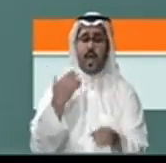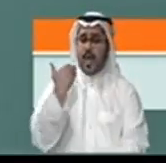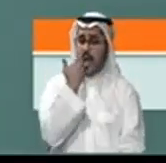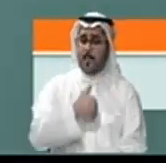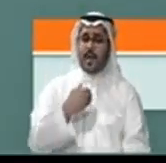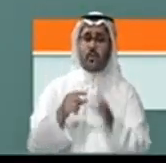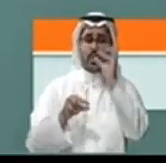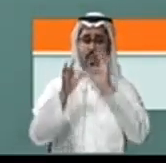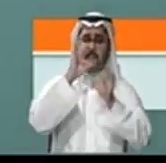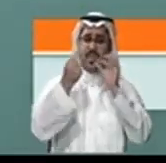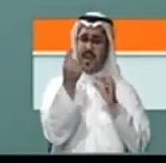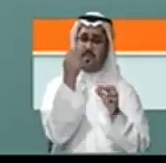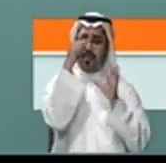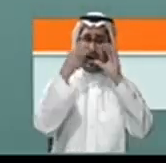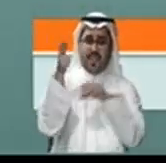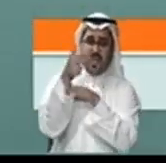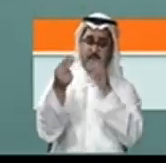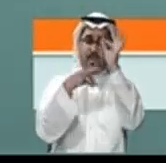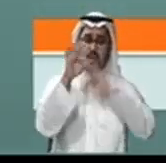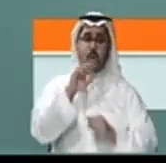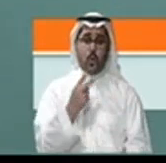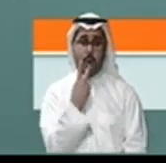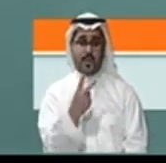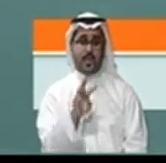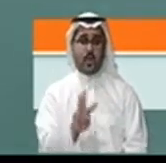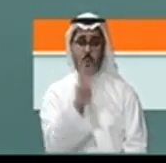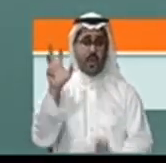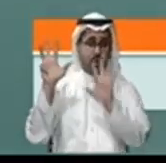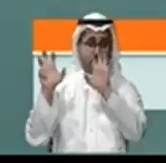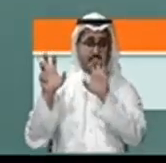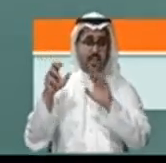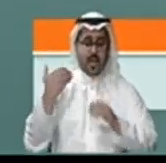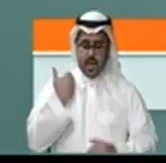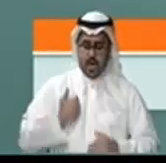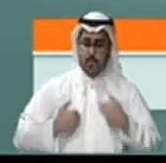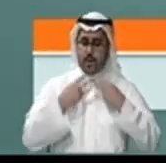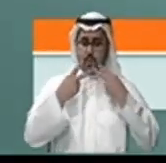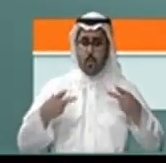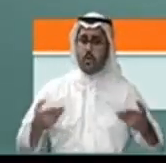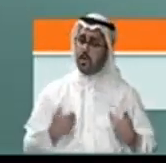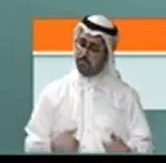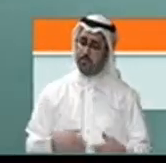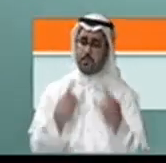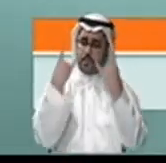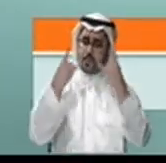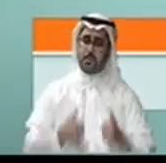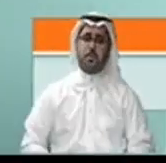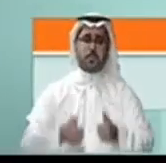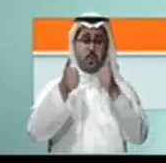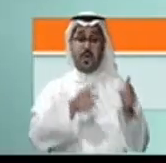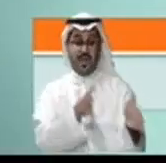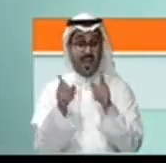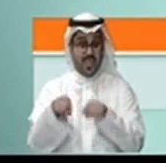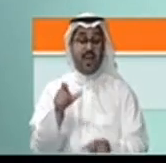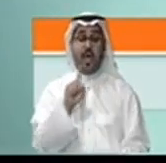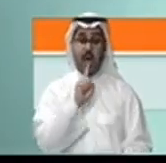و44 عملية مناظير و293 عملية جراحية مختلفة. بينما جرى تنويم